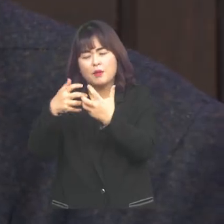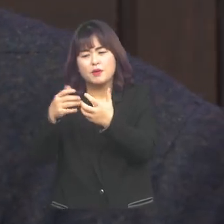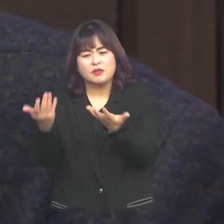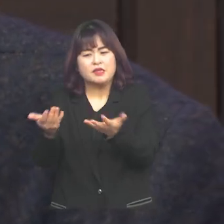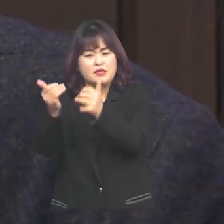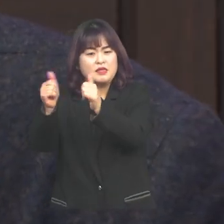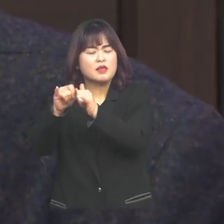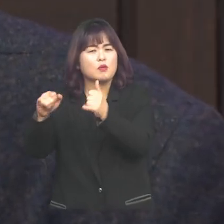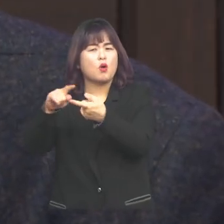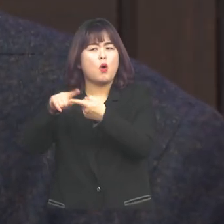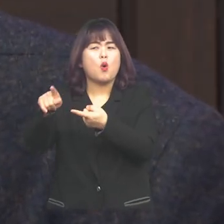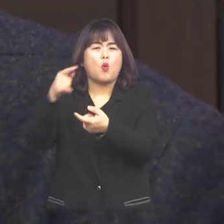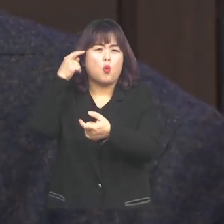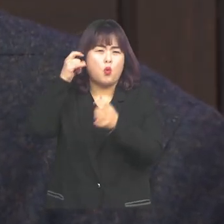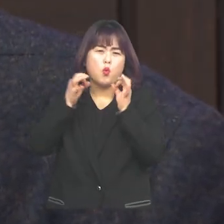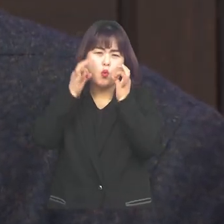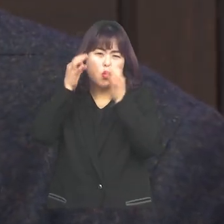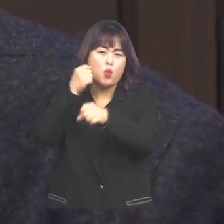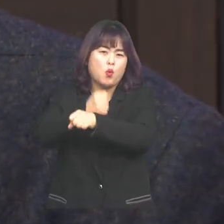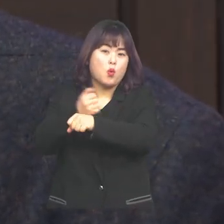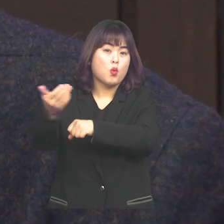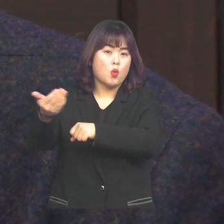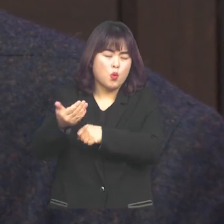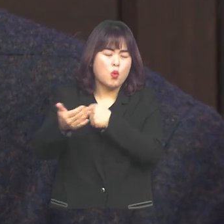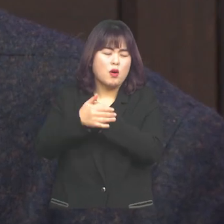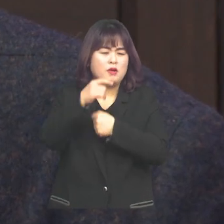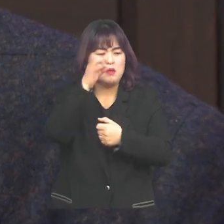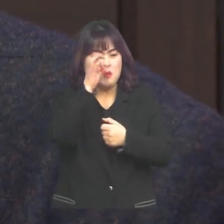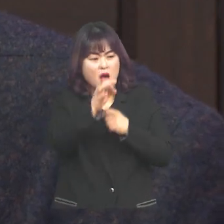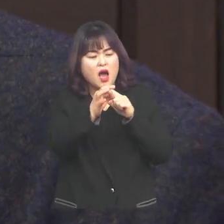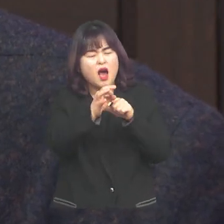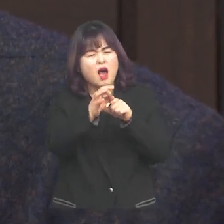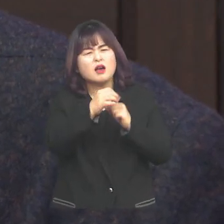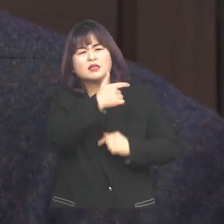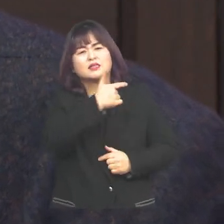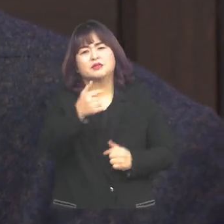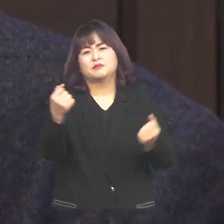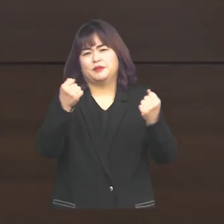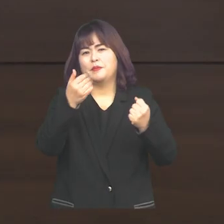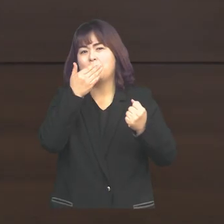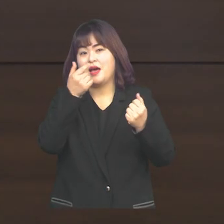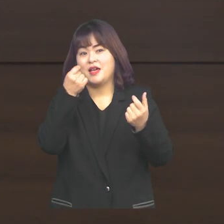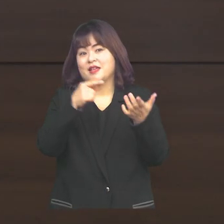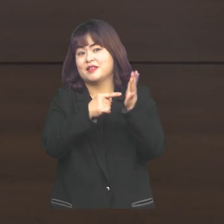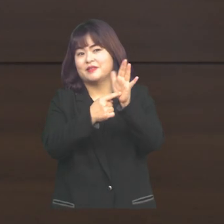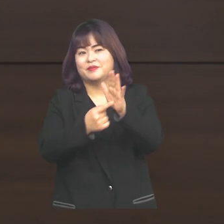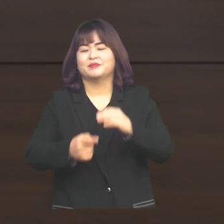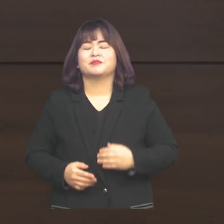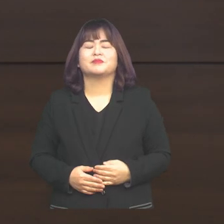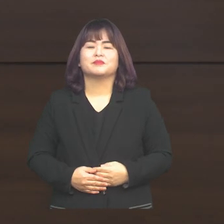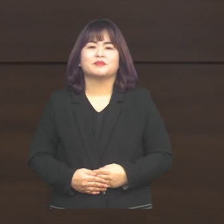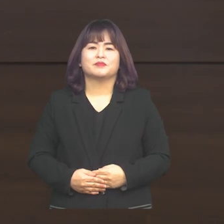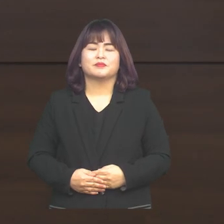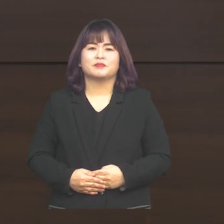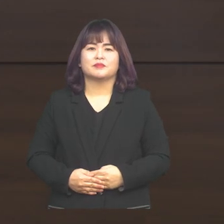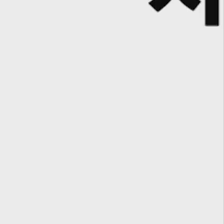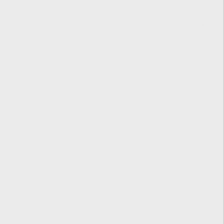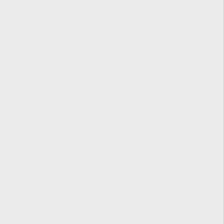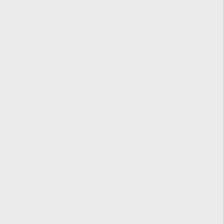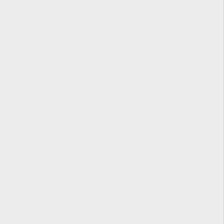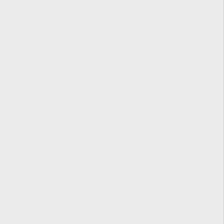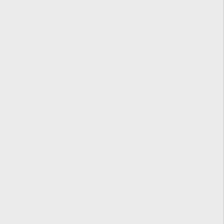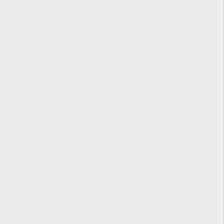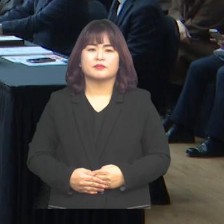인력을 기부하는 단체의 헌신과 노력이 피해 지역 주민들에게는 큰 힘이 될 것이라고 말했습니다.